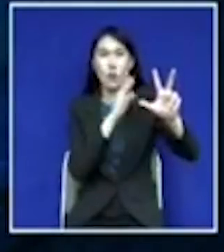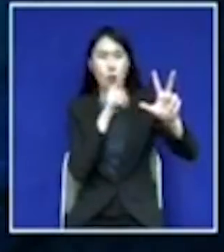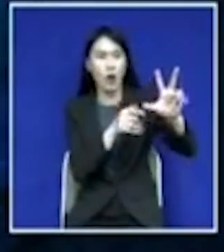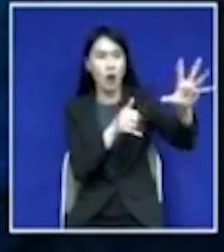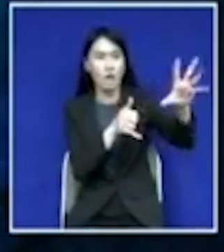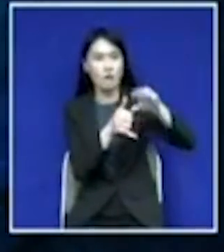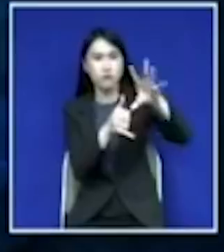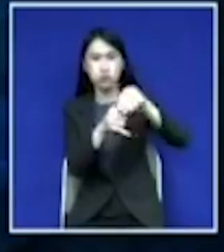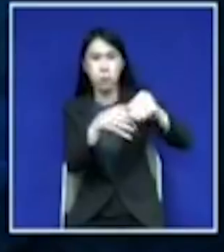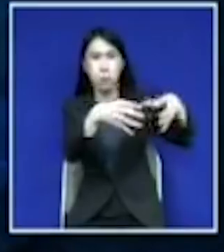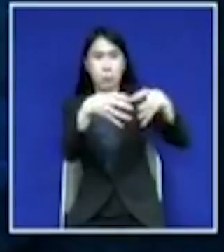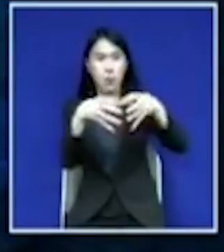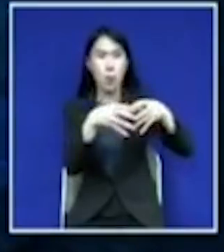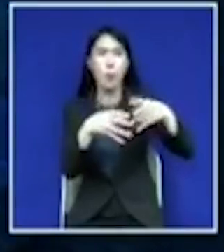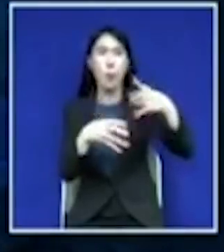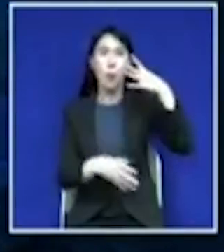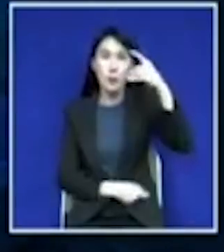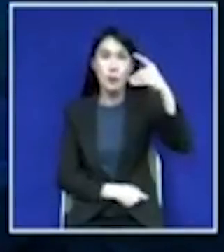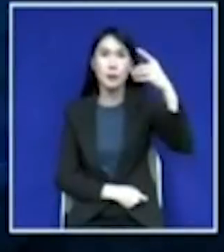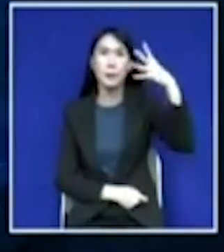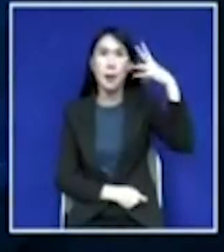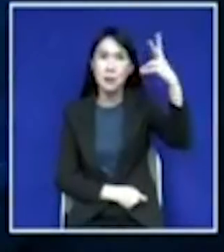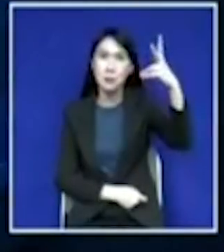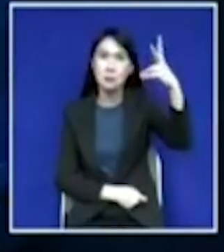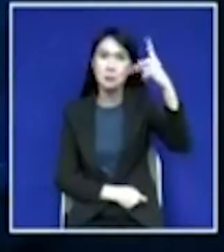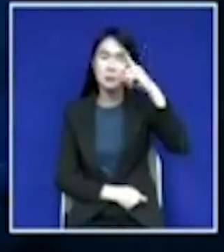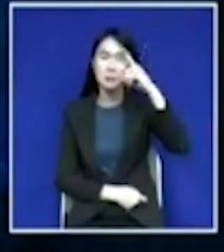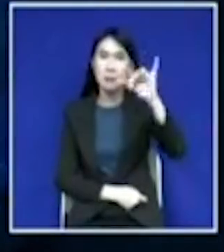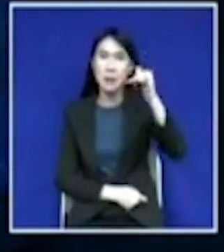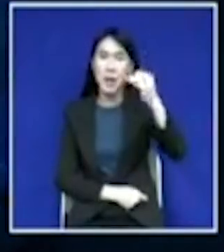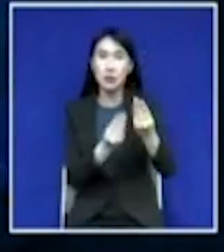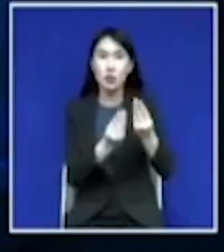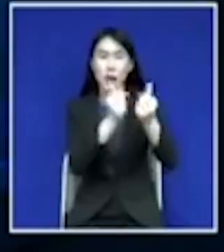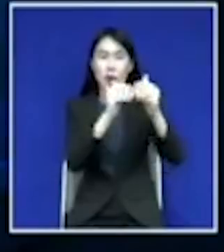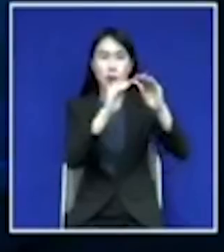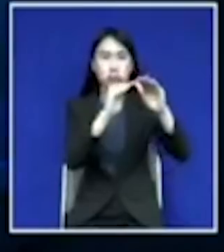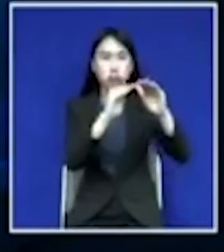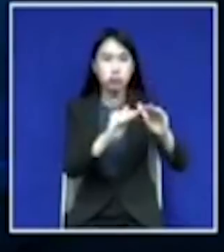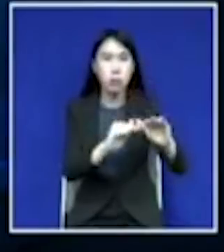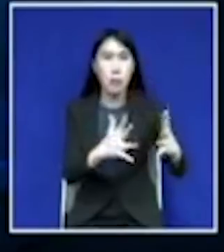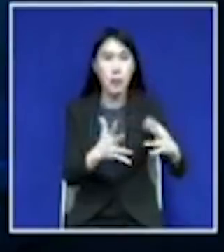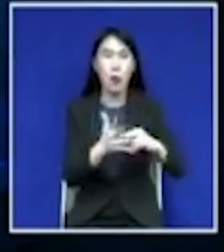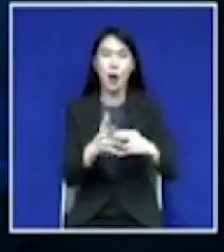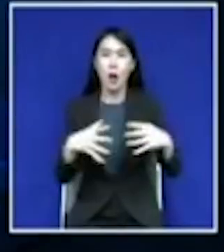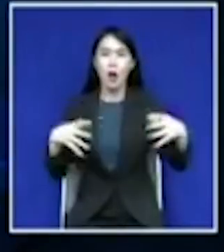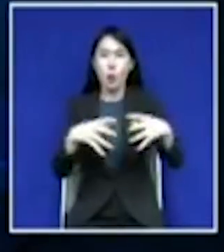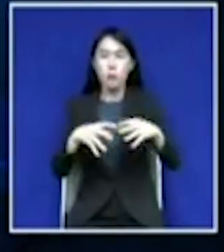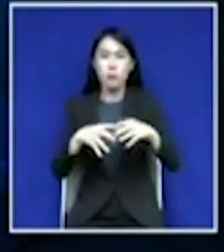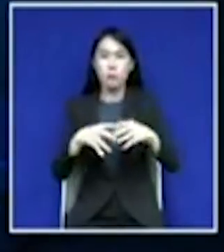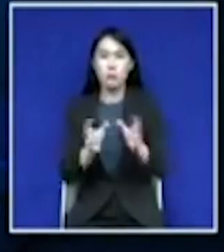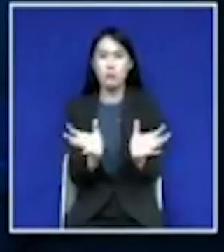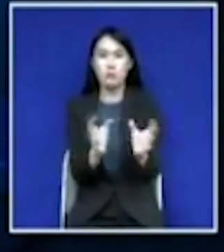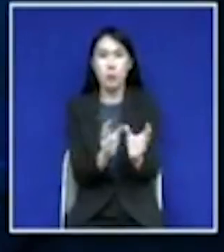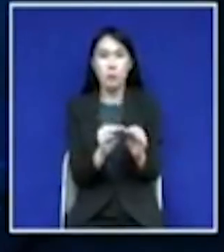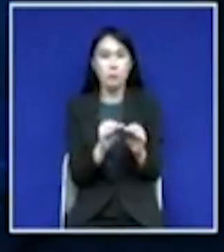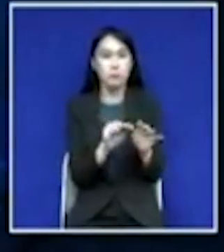เชื้อเพิ่มขึ้นพรุ่งนี้มะรืนนี้ตัวเลขมันไม่ได้ลดลงแล้วกลายเป็นกลุ่มก้อนคลัสเตอร์แล้วไม่สามารถบอกต้นส